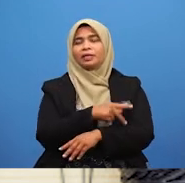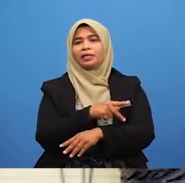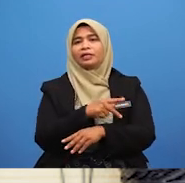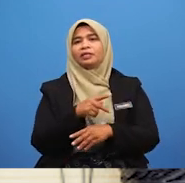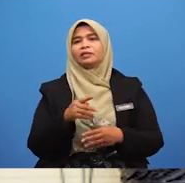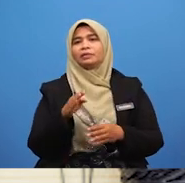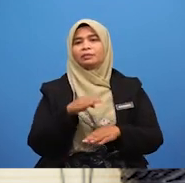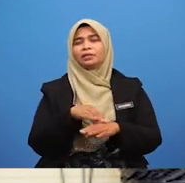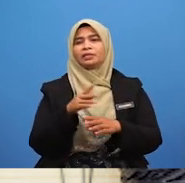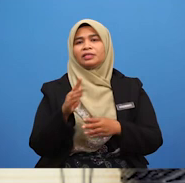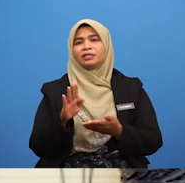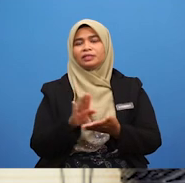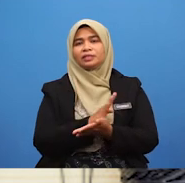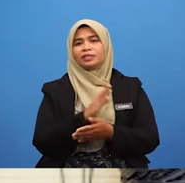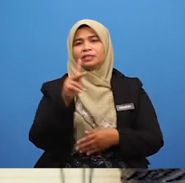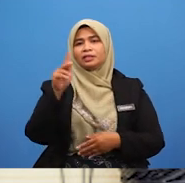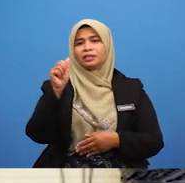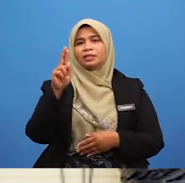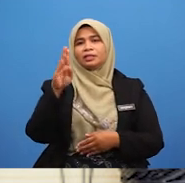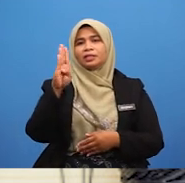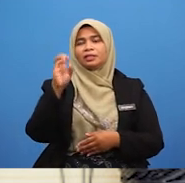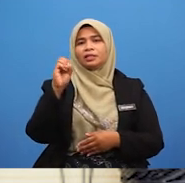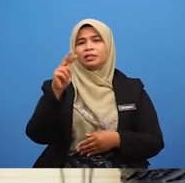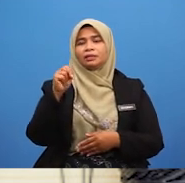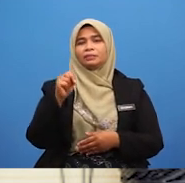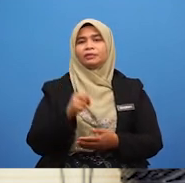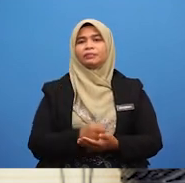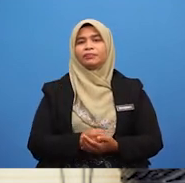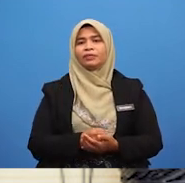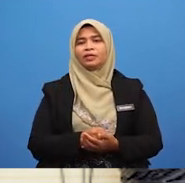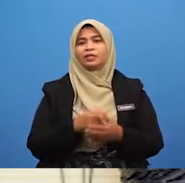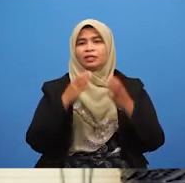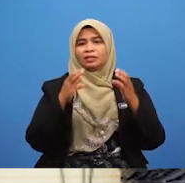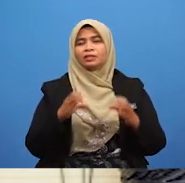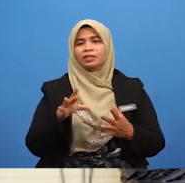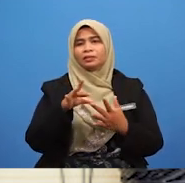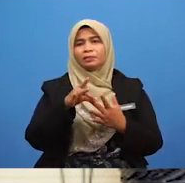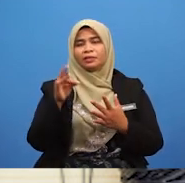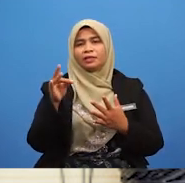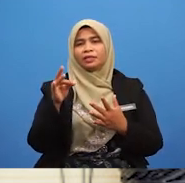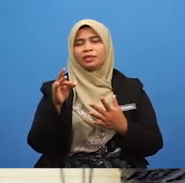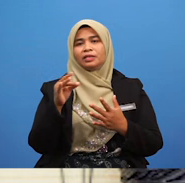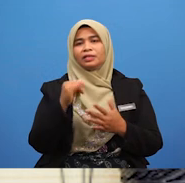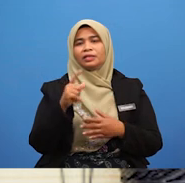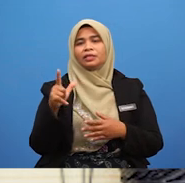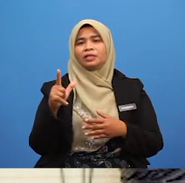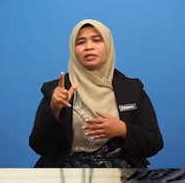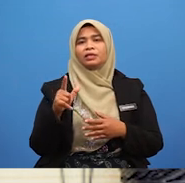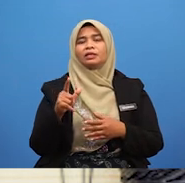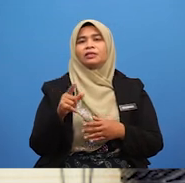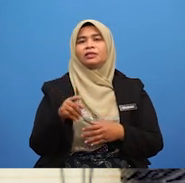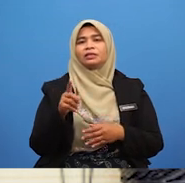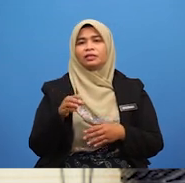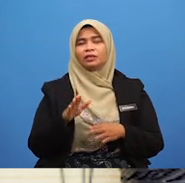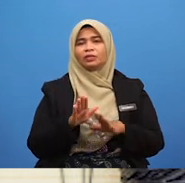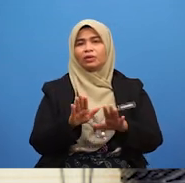karbon. Cara pemilihannya ialah roda suri ini apabila ditolak